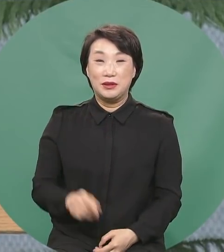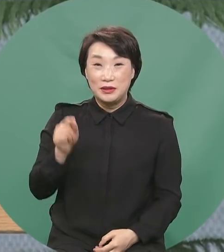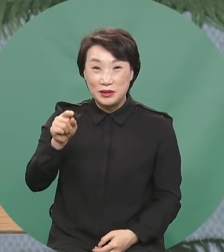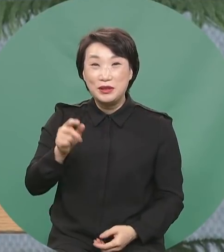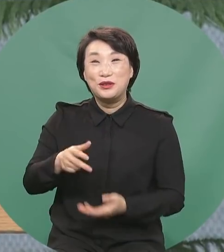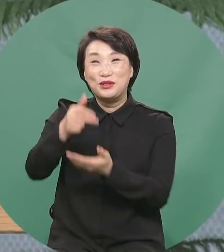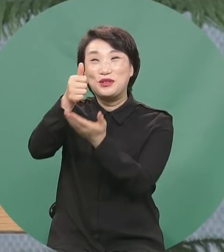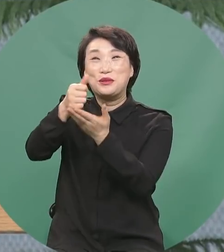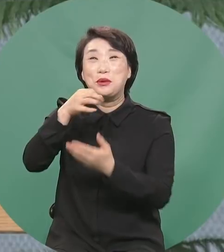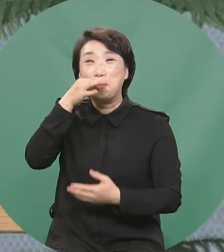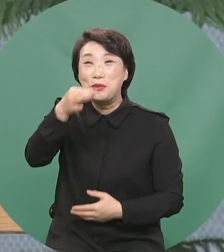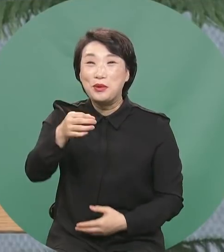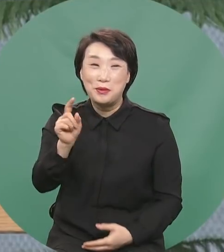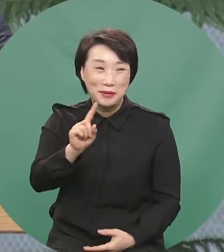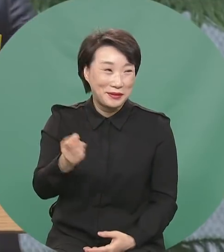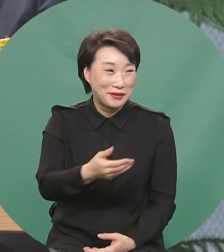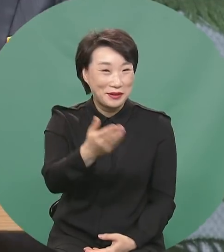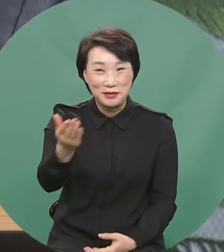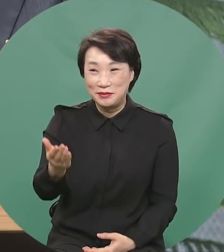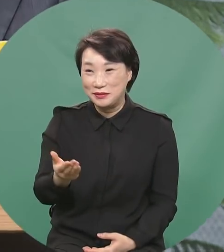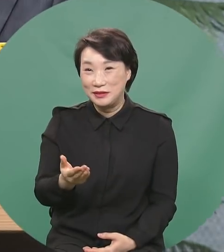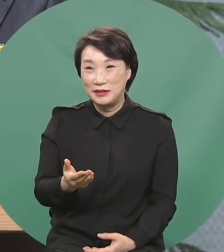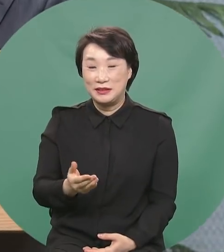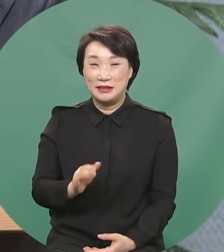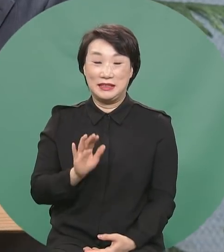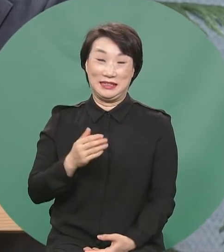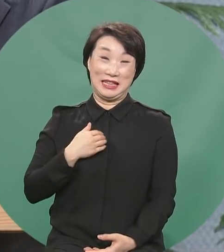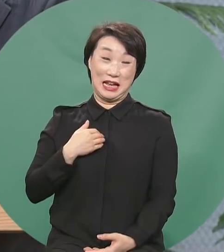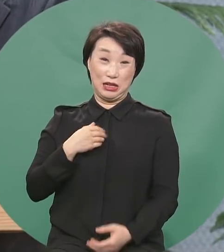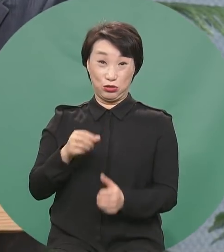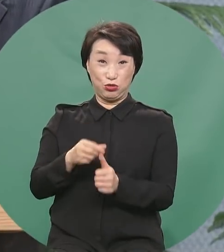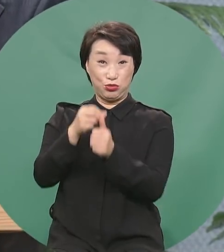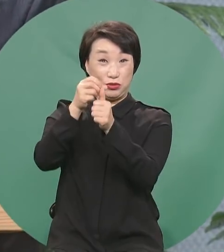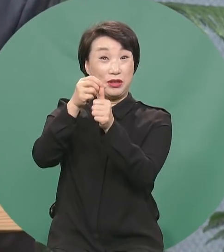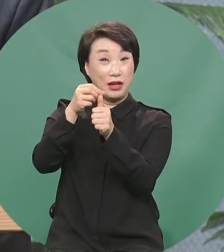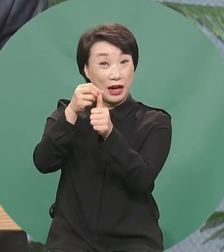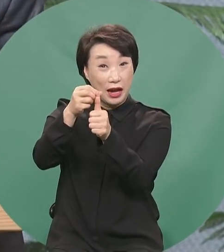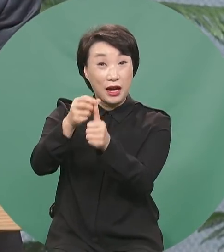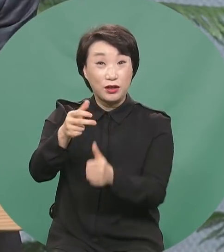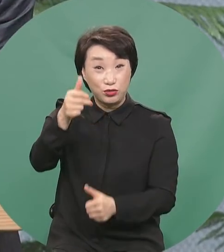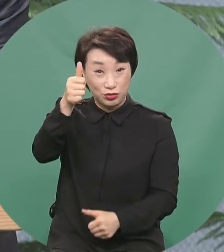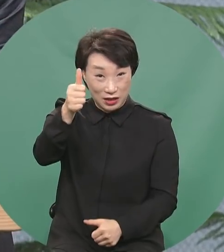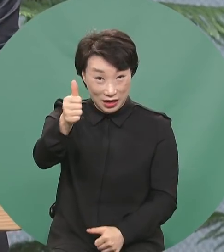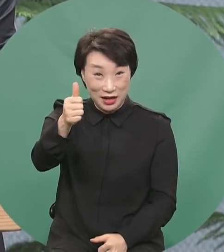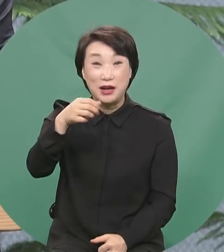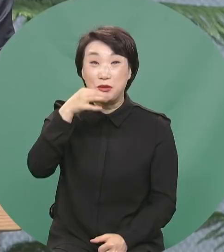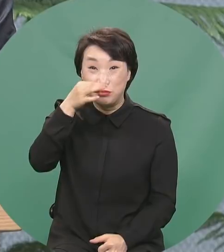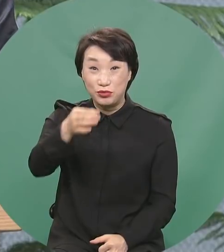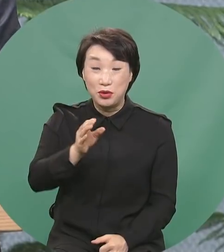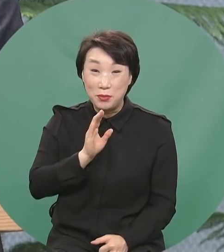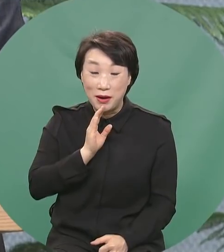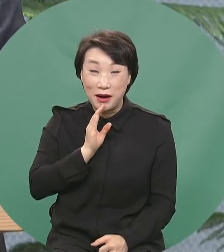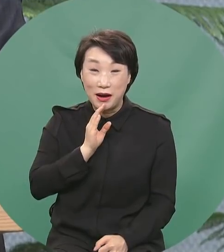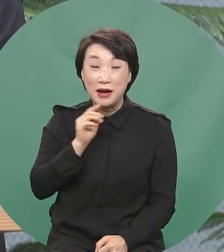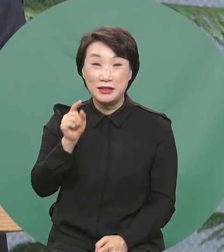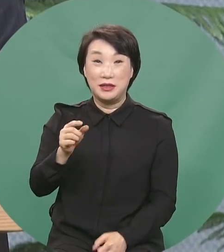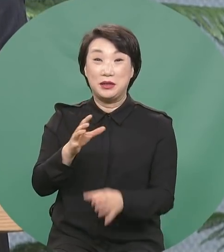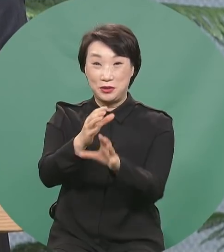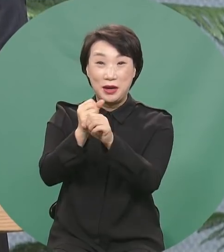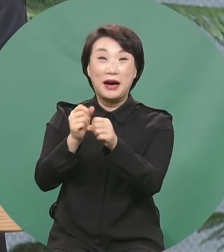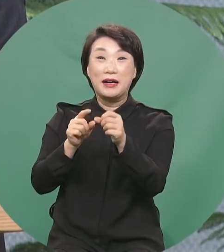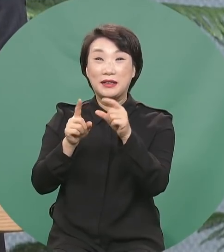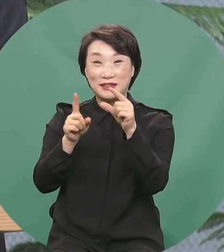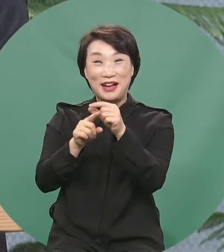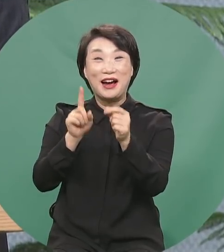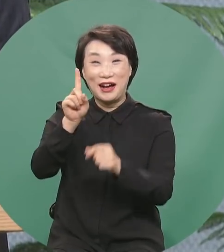이분을 뭐라고 말할까? 나의 구세주다. 이 말을 한마디로